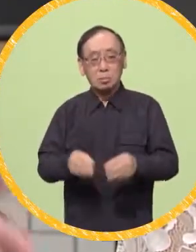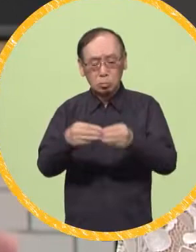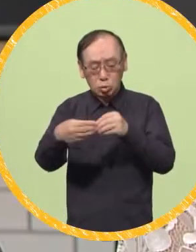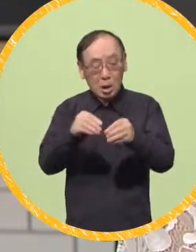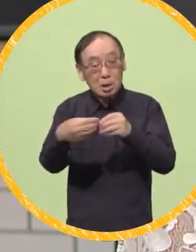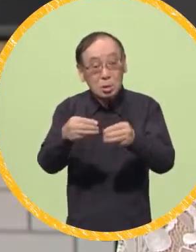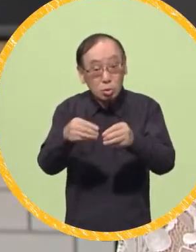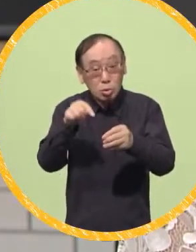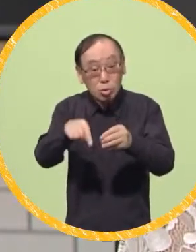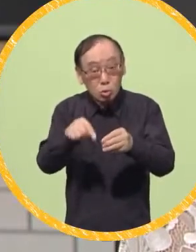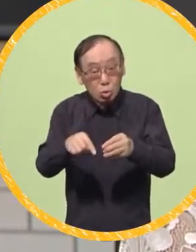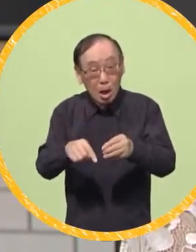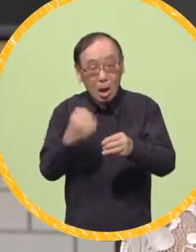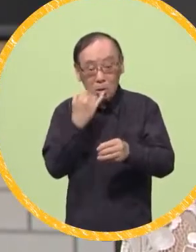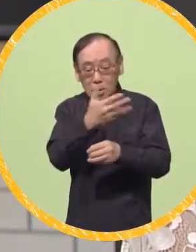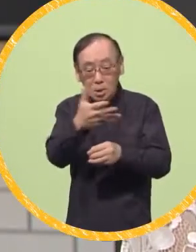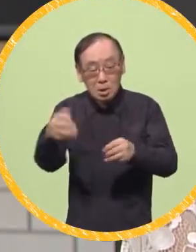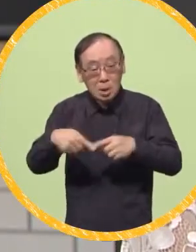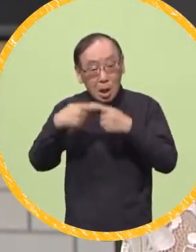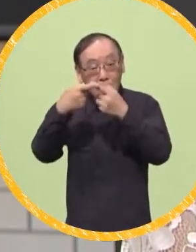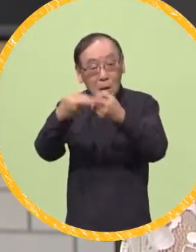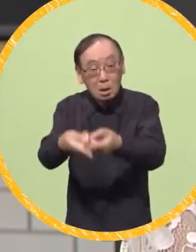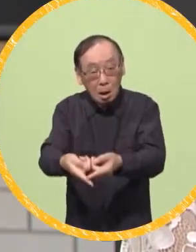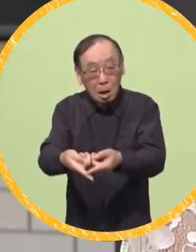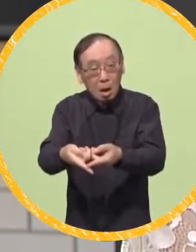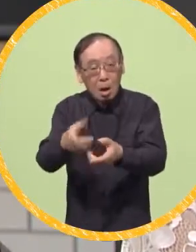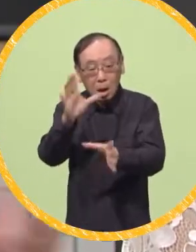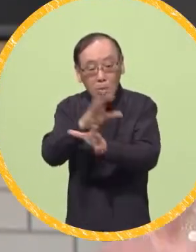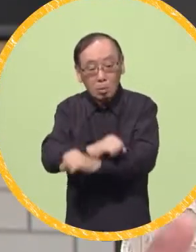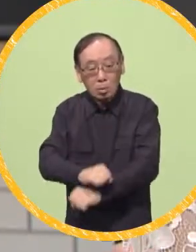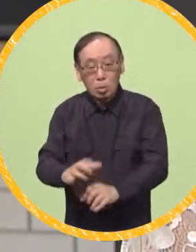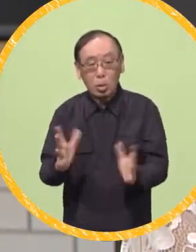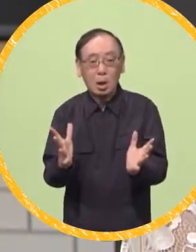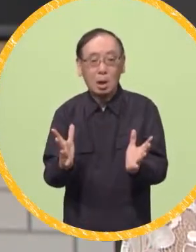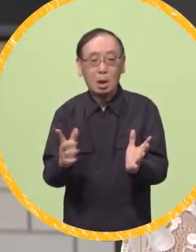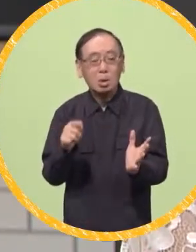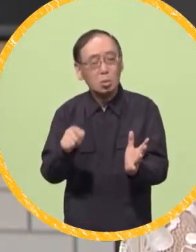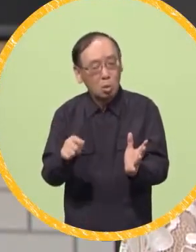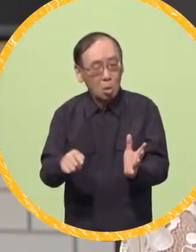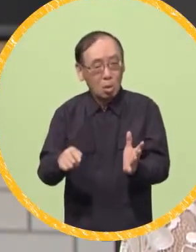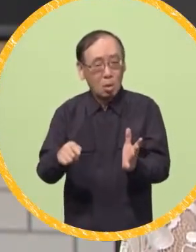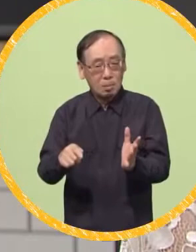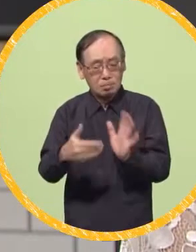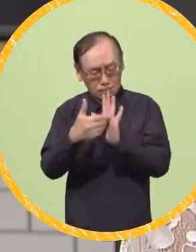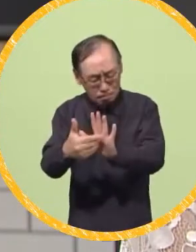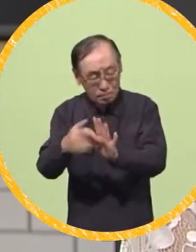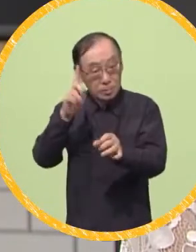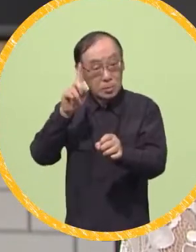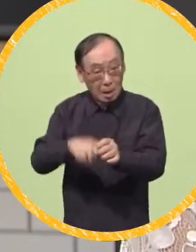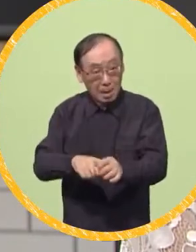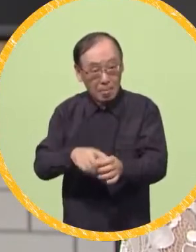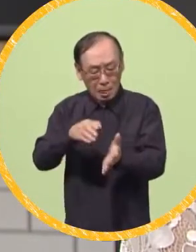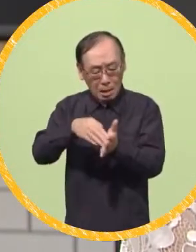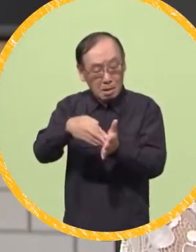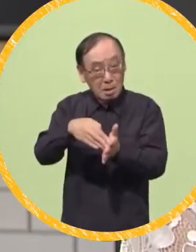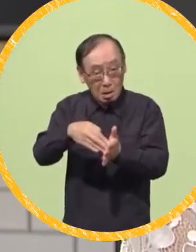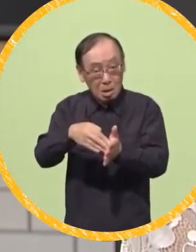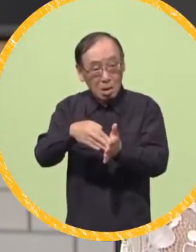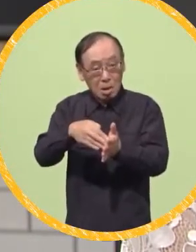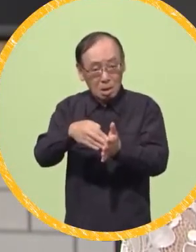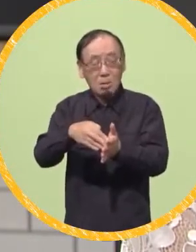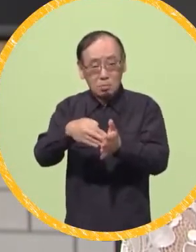もそのまま解けないですからねどんどん細くなってるだけだからこういうものをなくしていこうということだよねプラスチックごみはゼロにしようということで